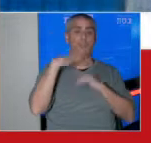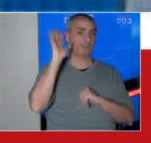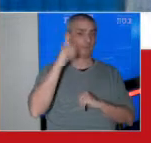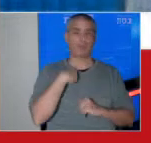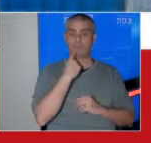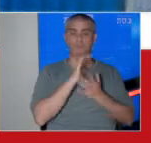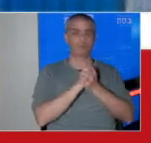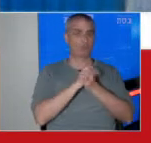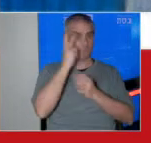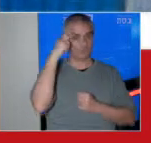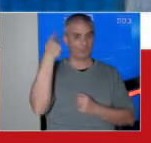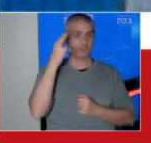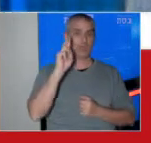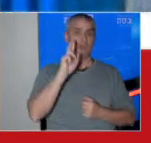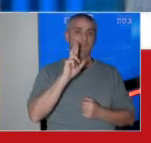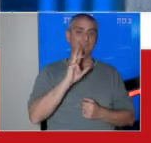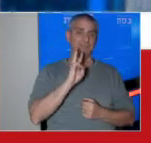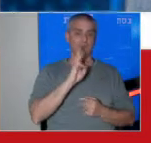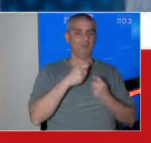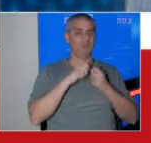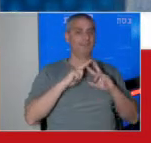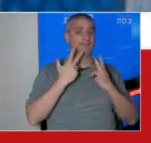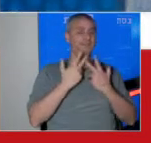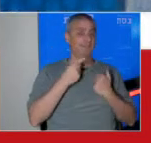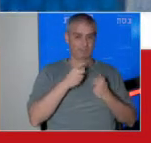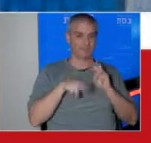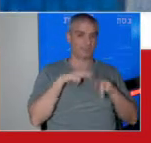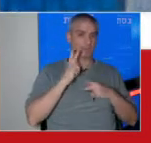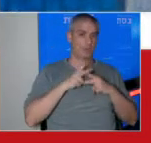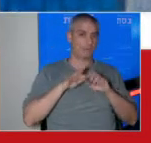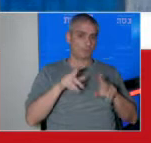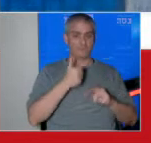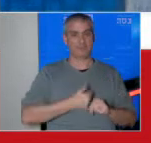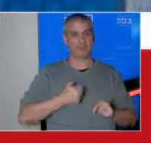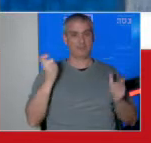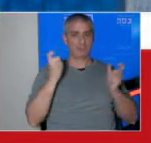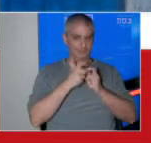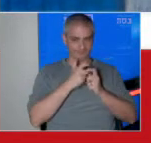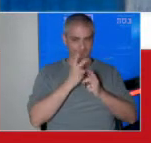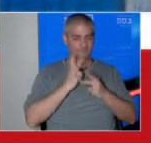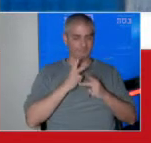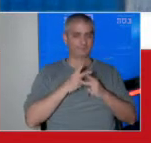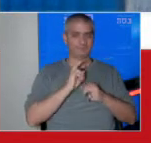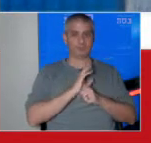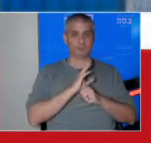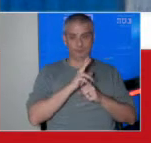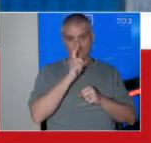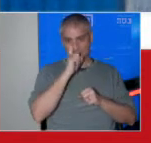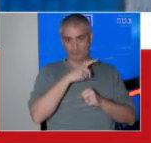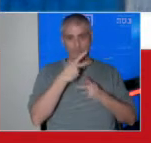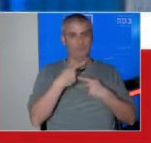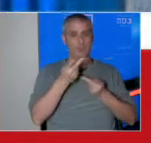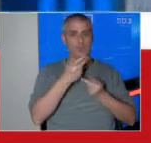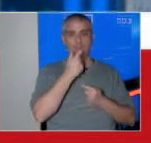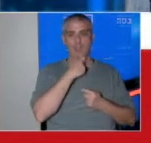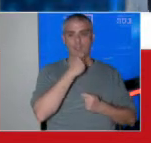אנחנו אומרים עכשיו שלום לפרופסור אורן צמחוני, הוא חבר בצוות לטיפול במגפות, הוא מנהל היחידה למחלות זיהומיות במרכז הרפואי קפלן.